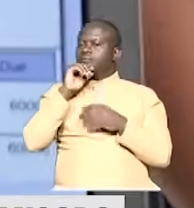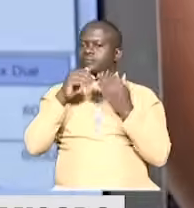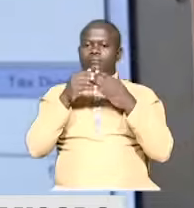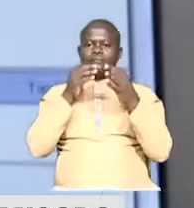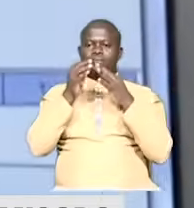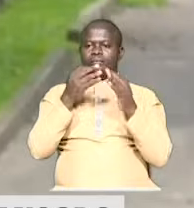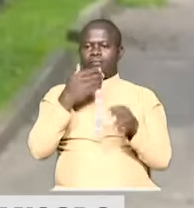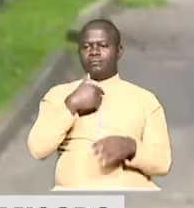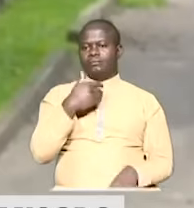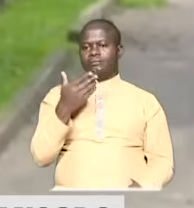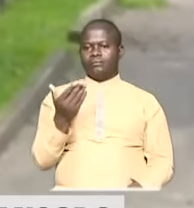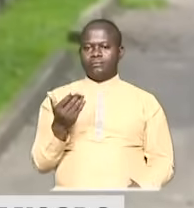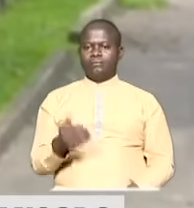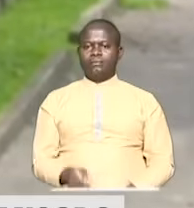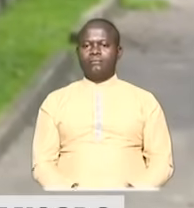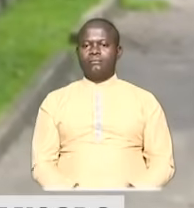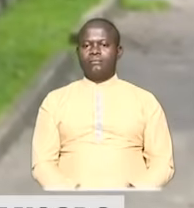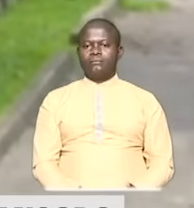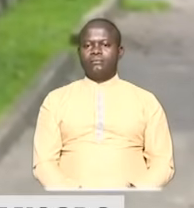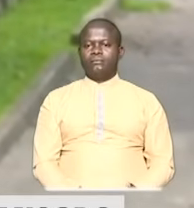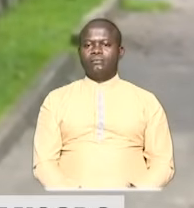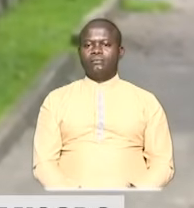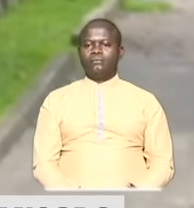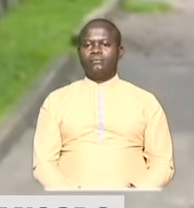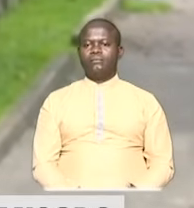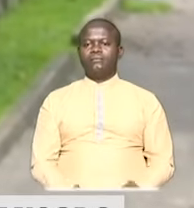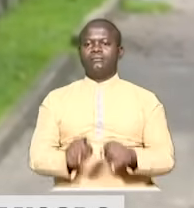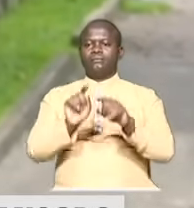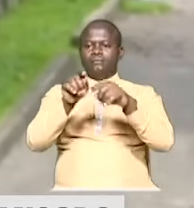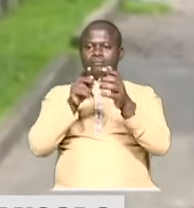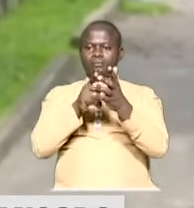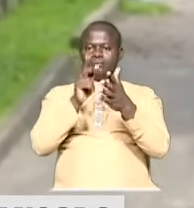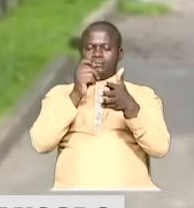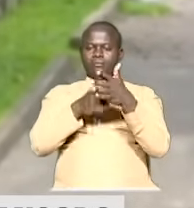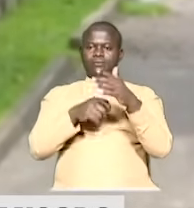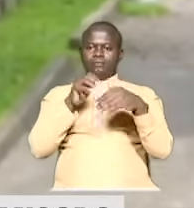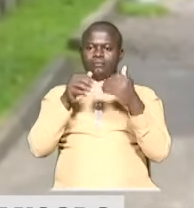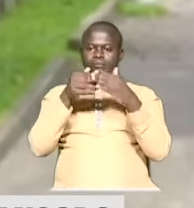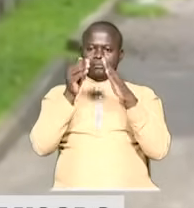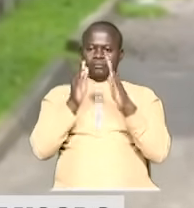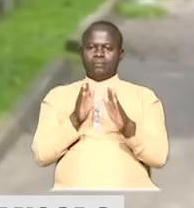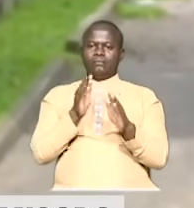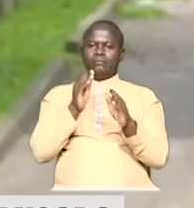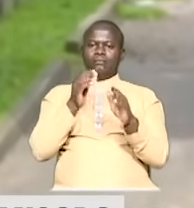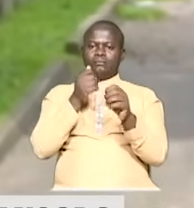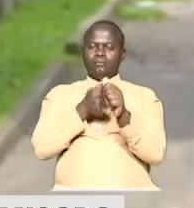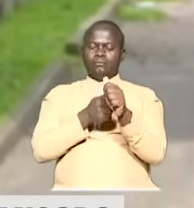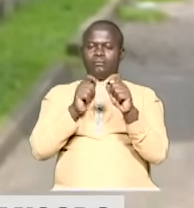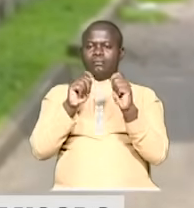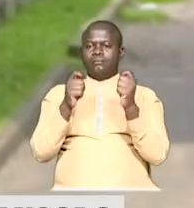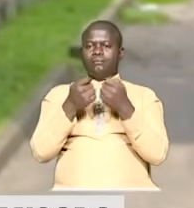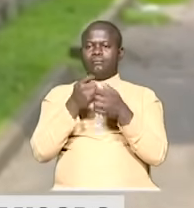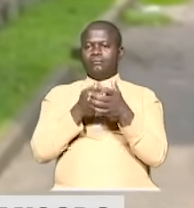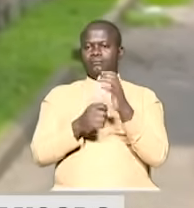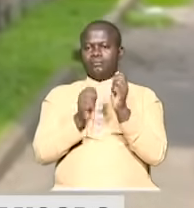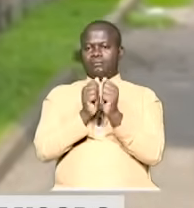kubasobanurira bafite ujya gusa ugasanga umuntu niba ari kugihembwe bamuciye amafaranga 2015 yatangaga amafaranga